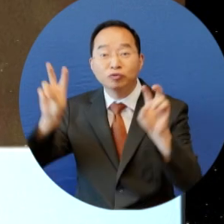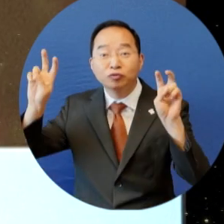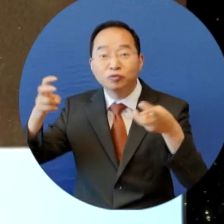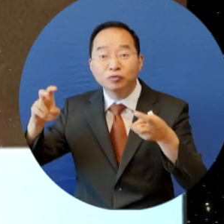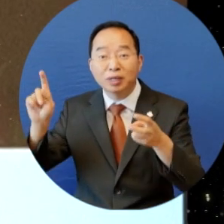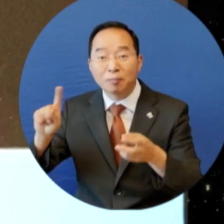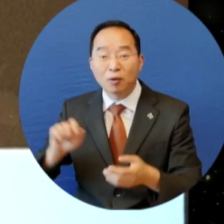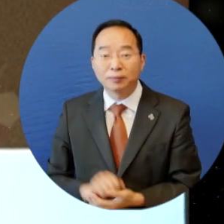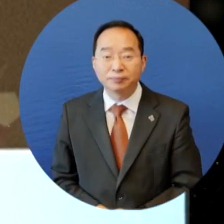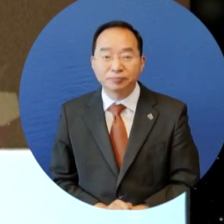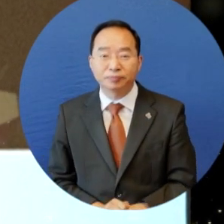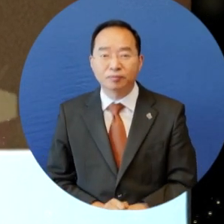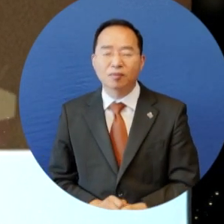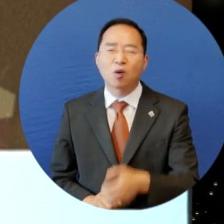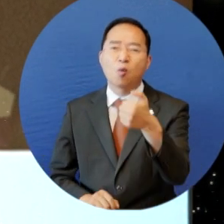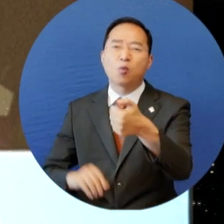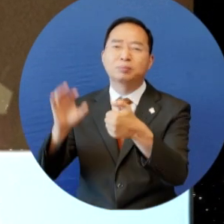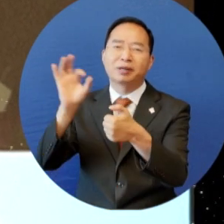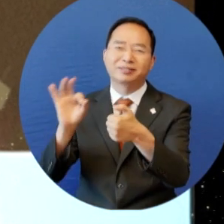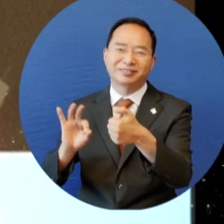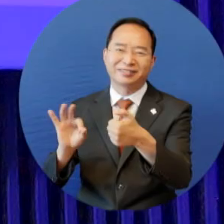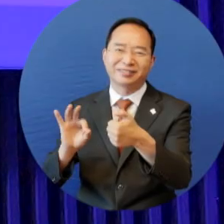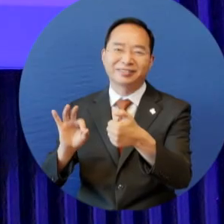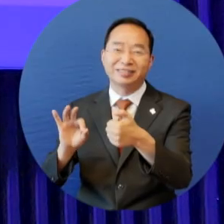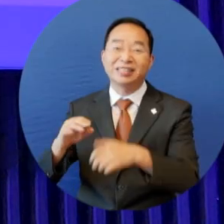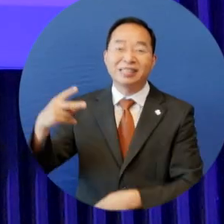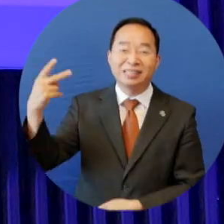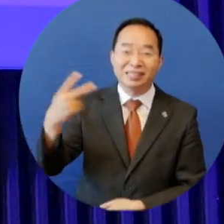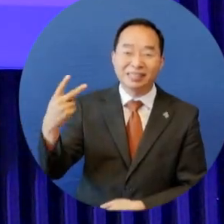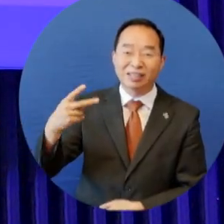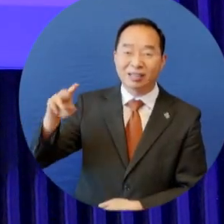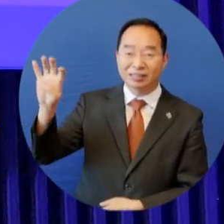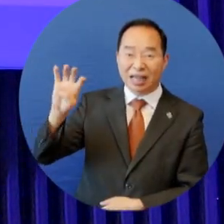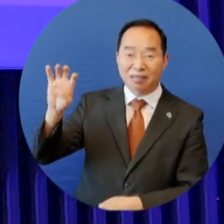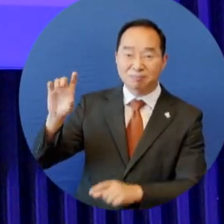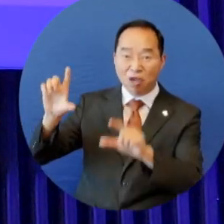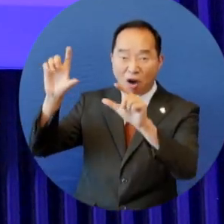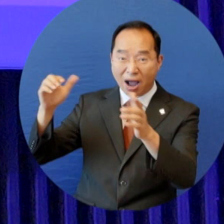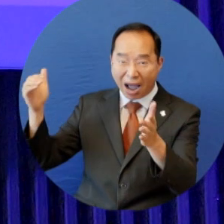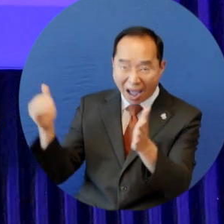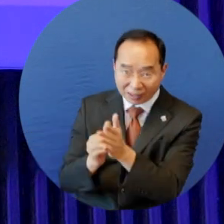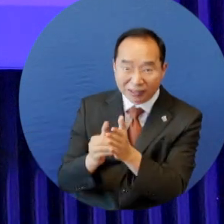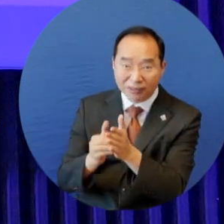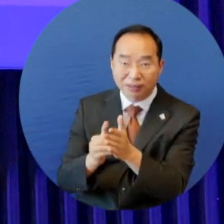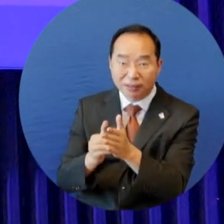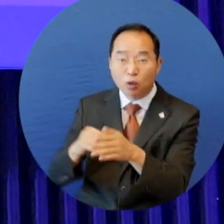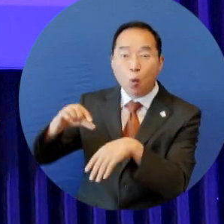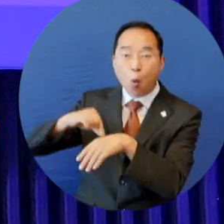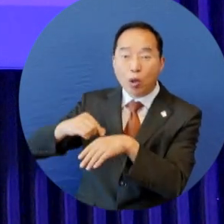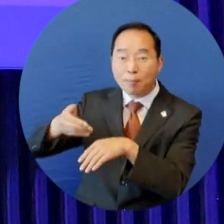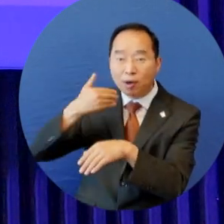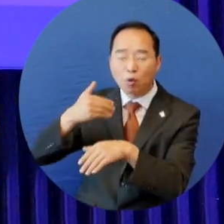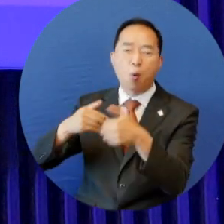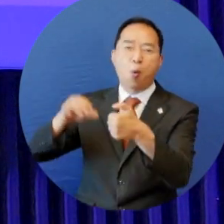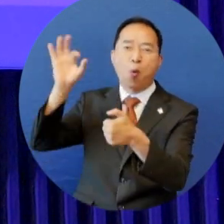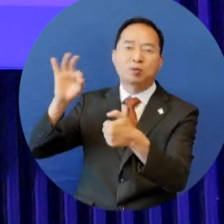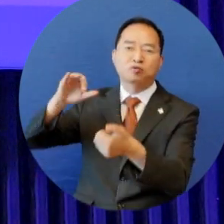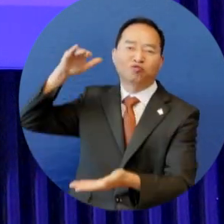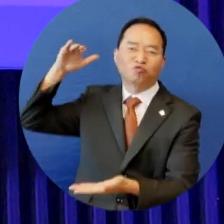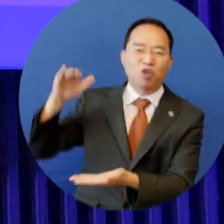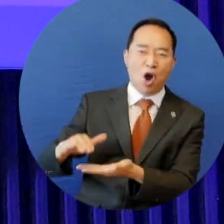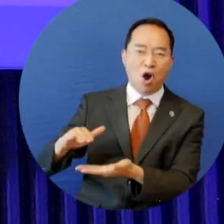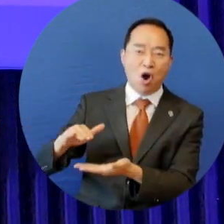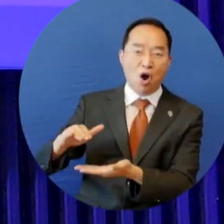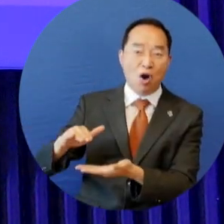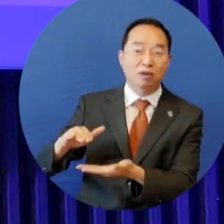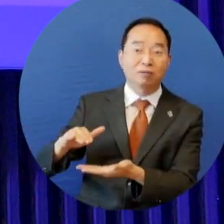그때의 주제는 50x40였습니다. 즉 2040년까지 육류 소비를 50%